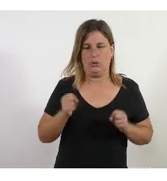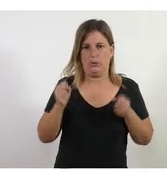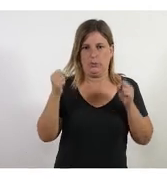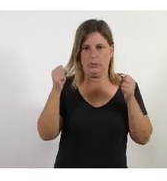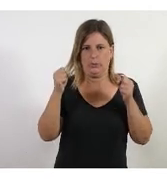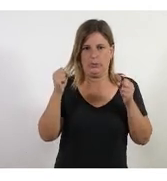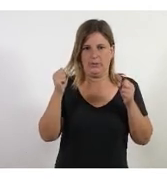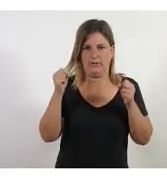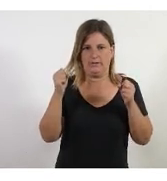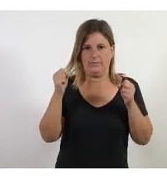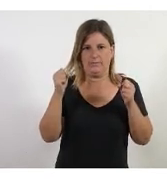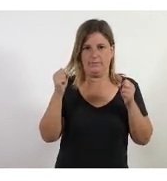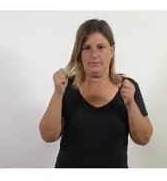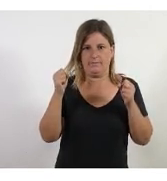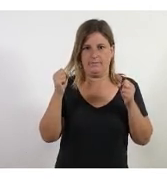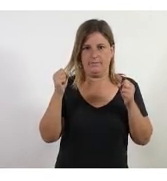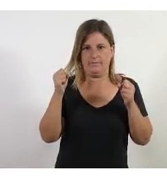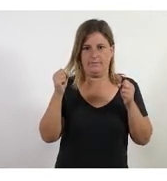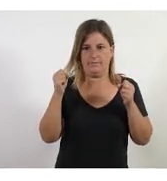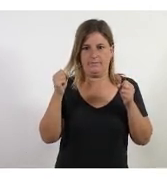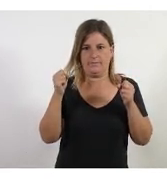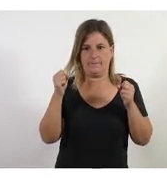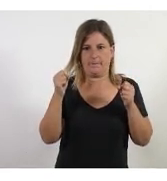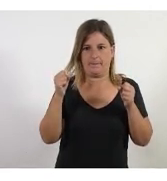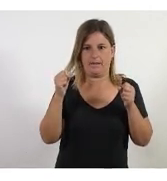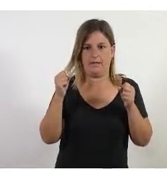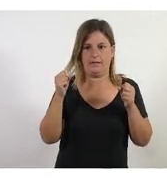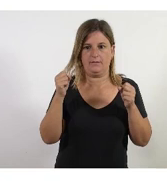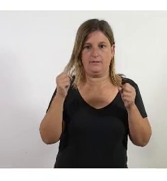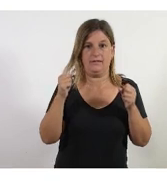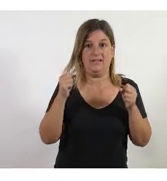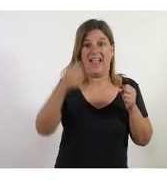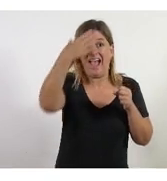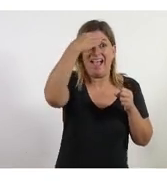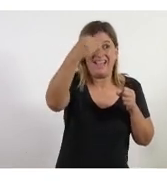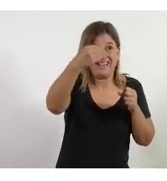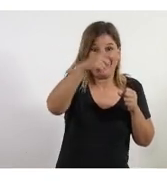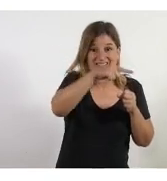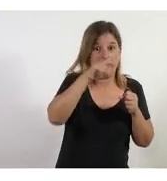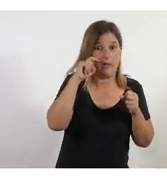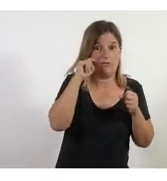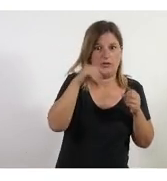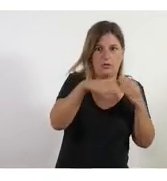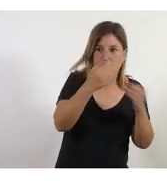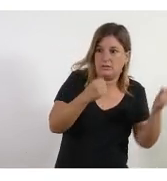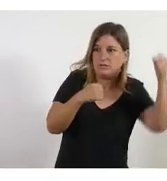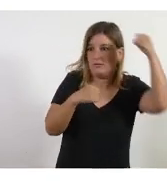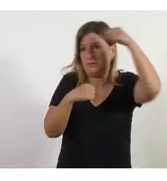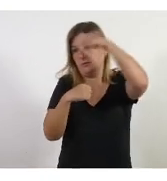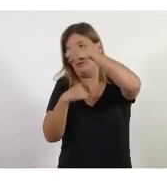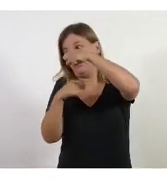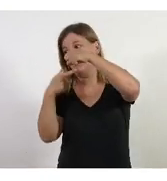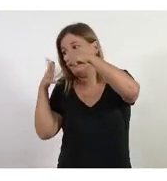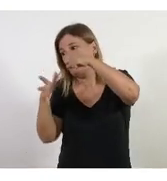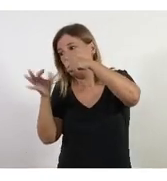nerviosa. I l'altre li diu, li comença, no, per sobre meu, no, la safata aquí per sobre meu, comença a parlar amb la senyora,